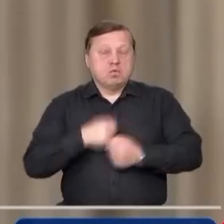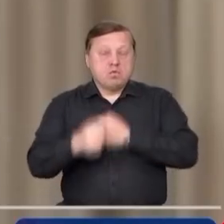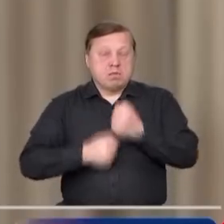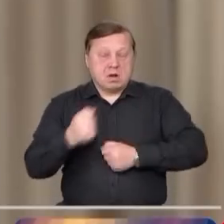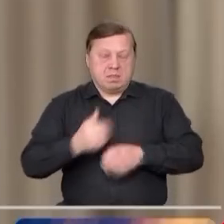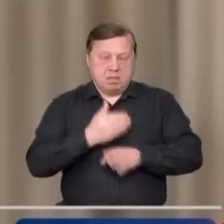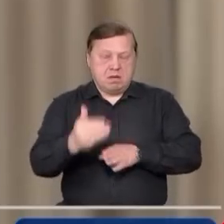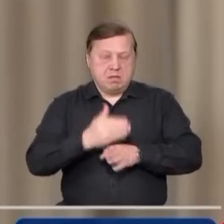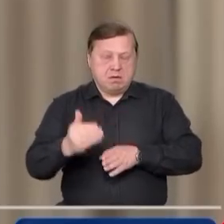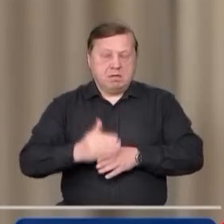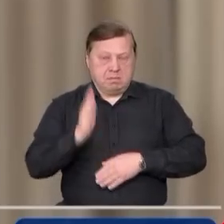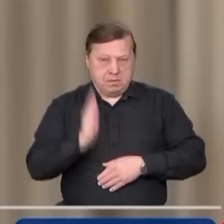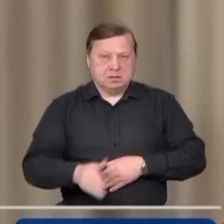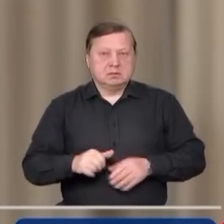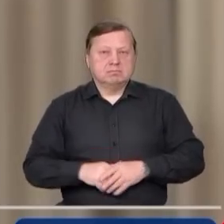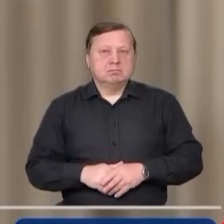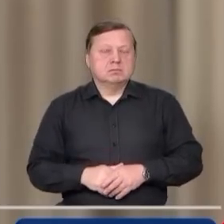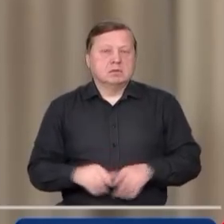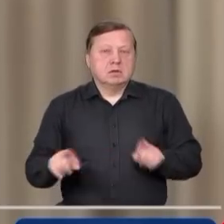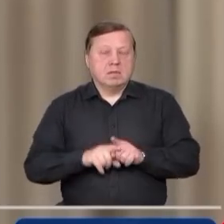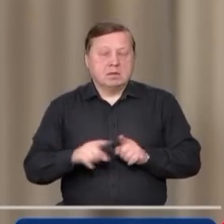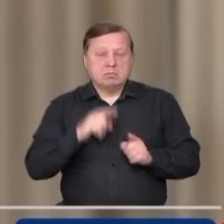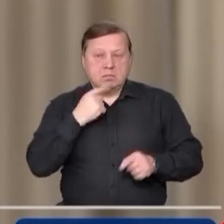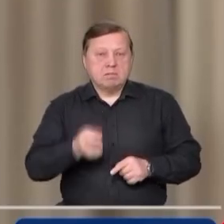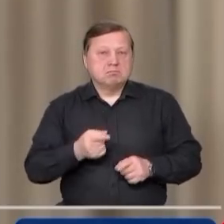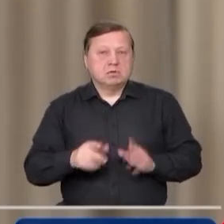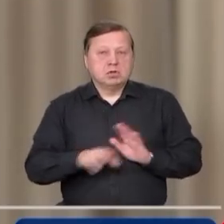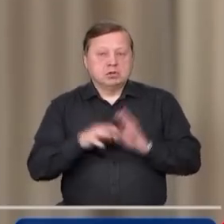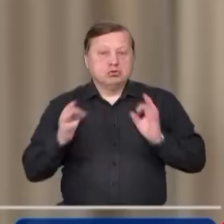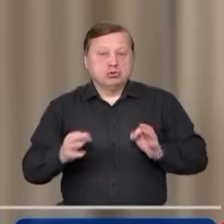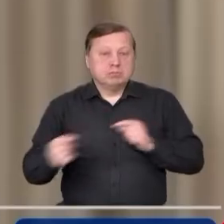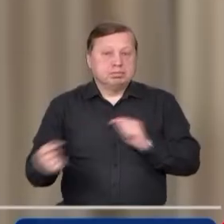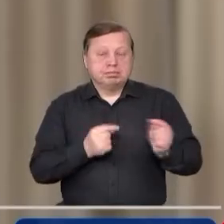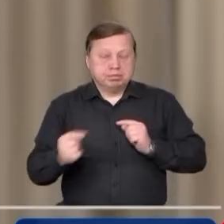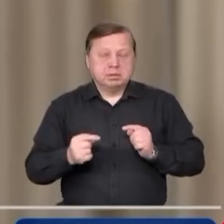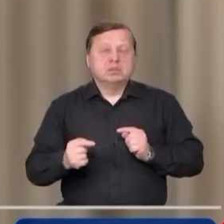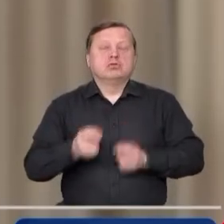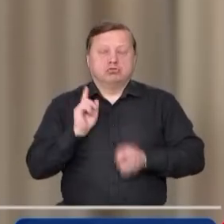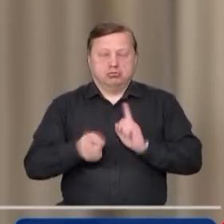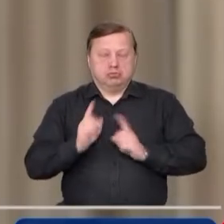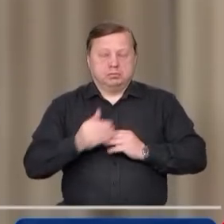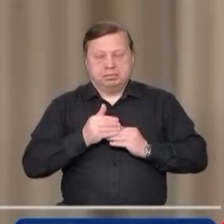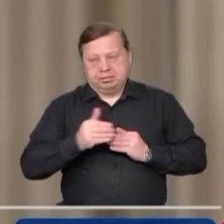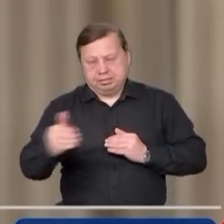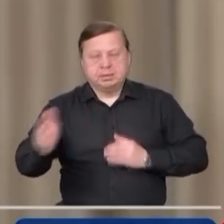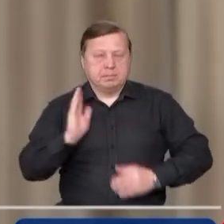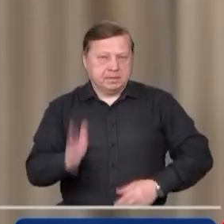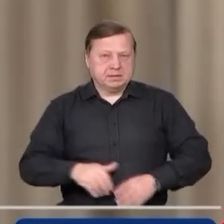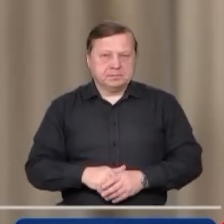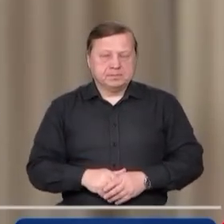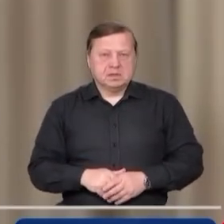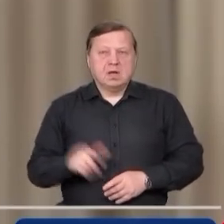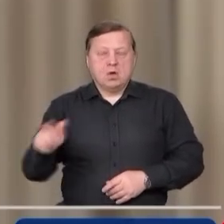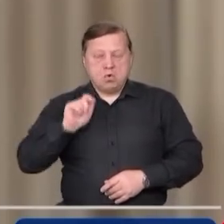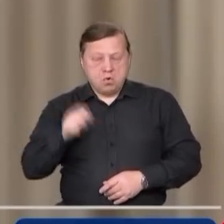i przyspieszać postęp, którego dokonaliśmy dzisiaj. Jesteśmy pewni, że partnerzy Ukrainy